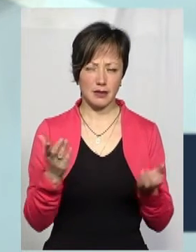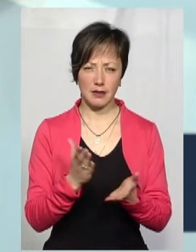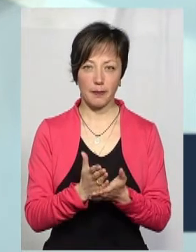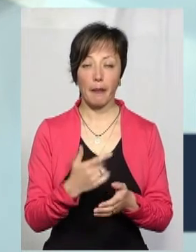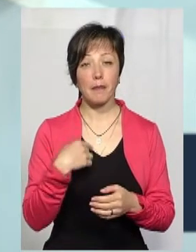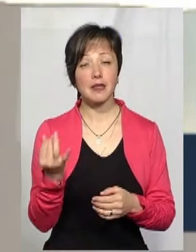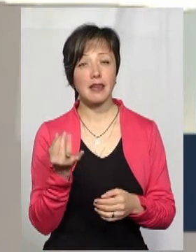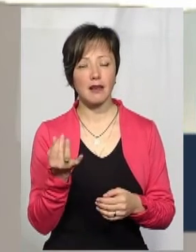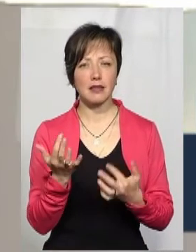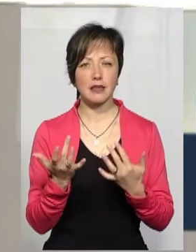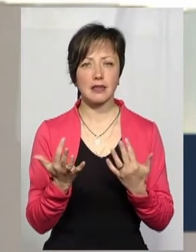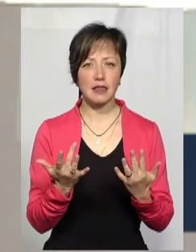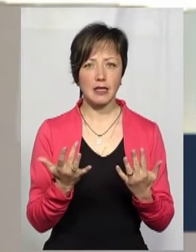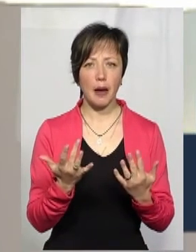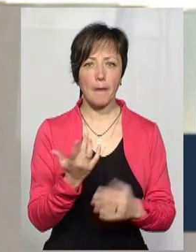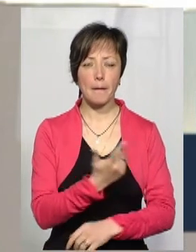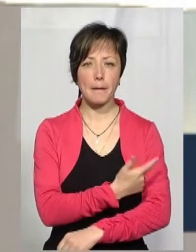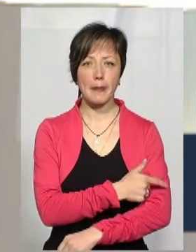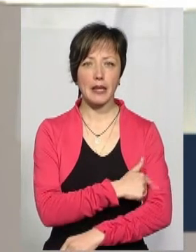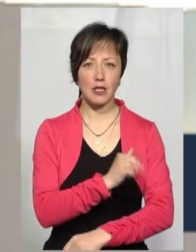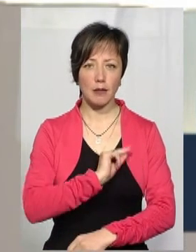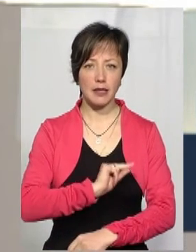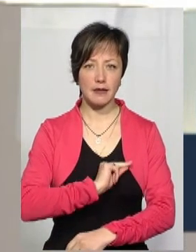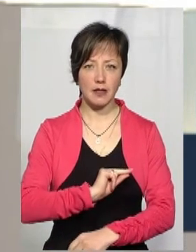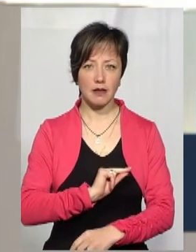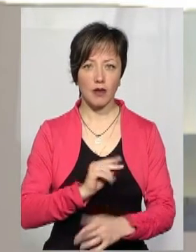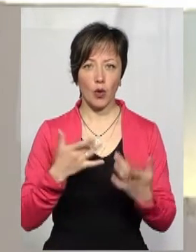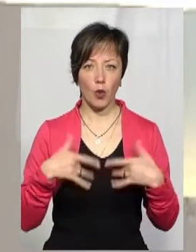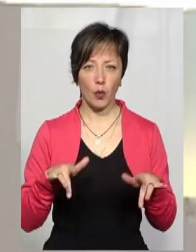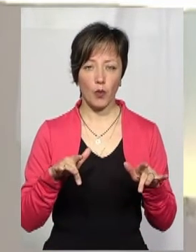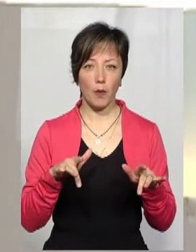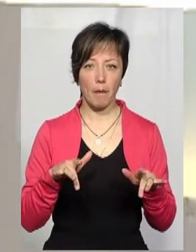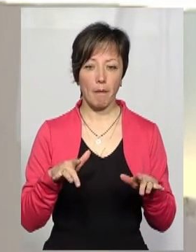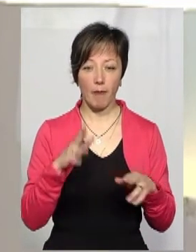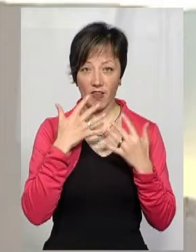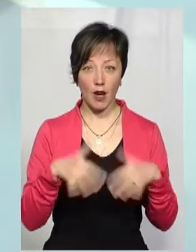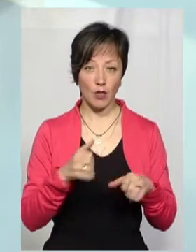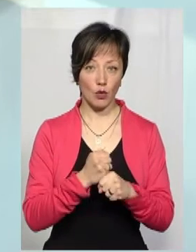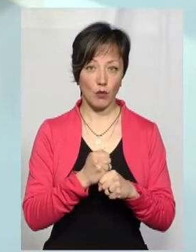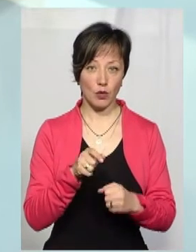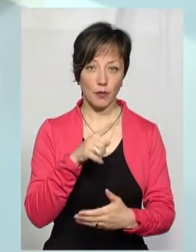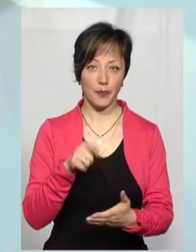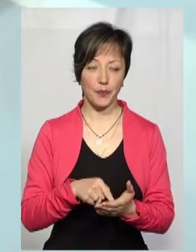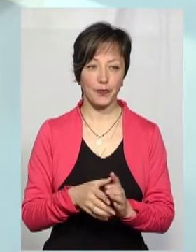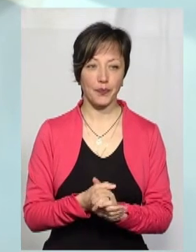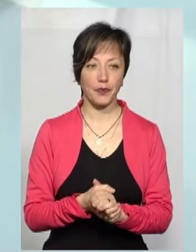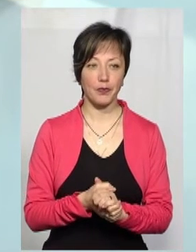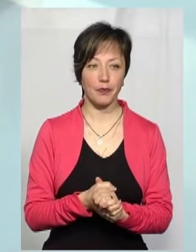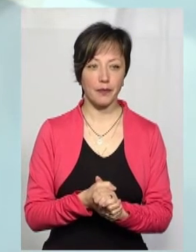Різні сфери. А мене цікавить, скільки медичних працівників стали безробітними? Ну,